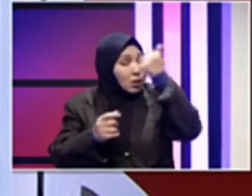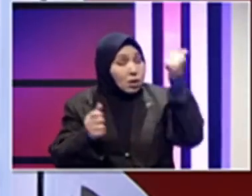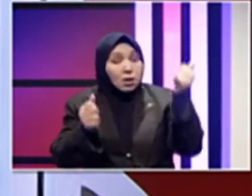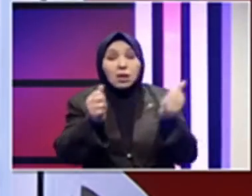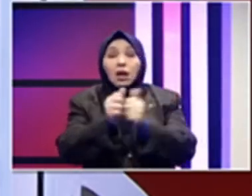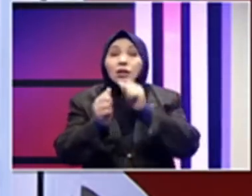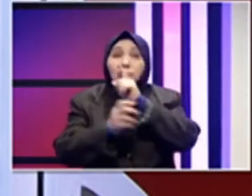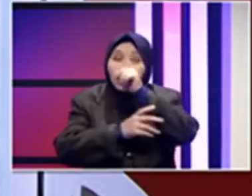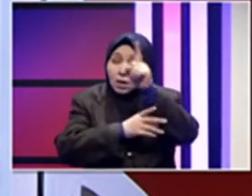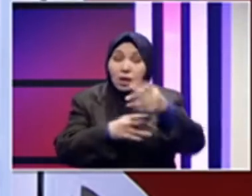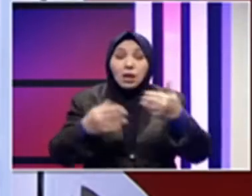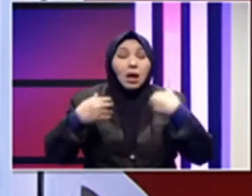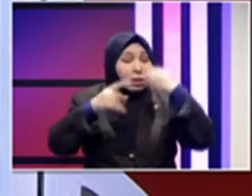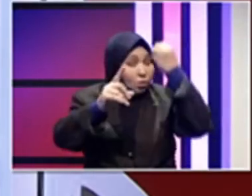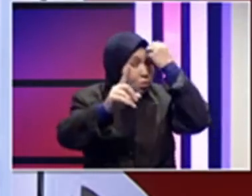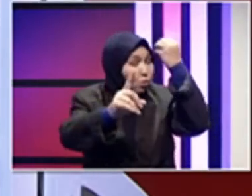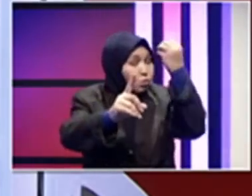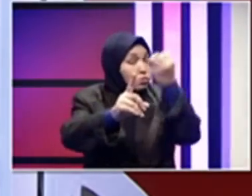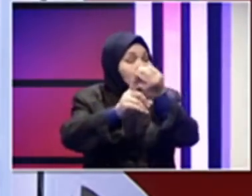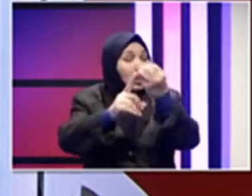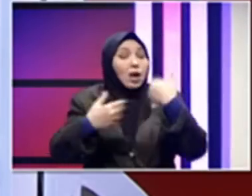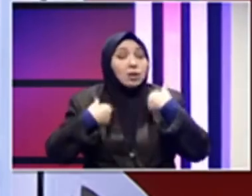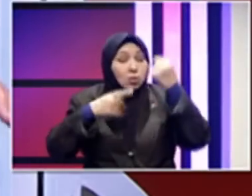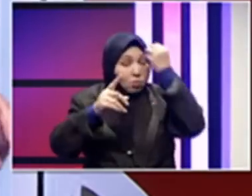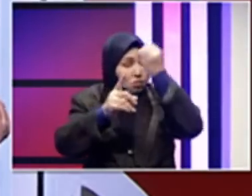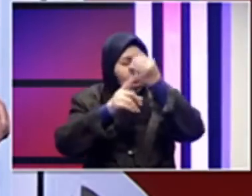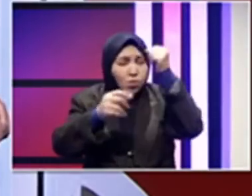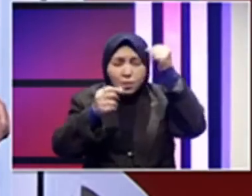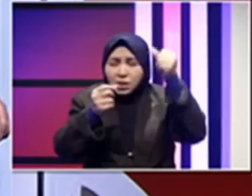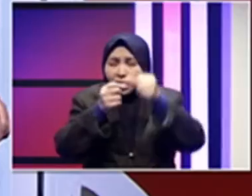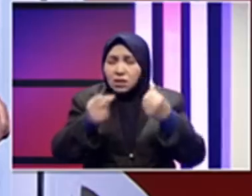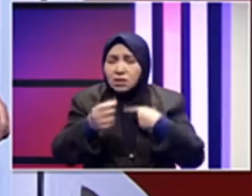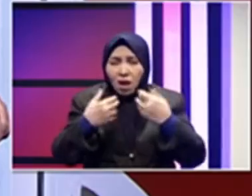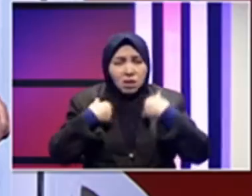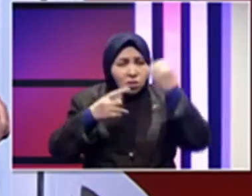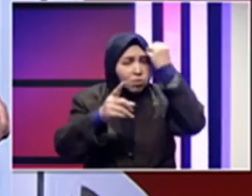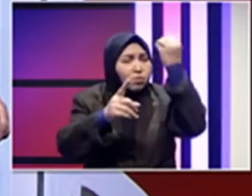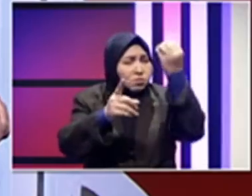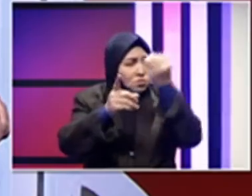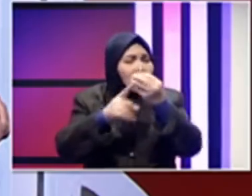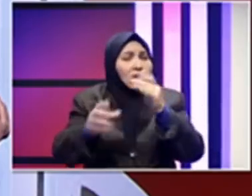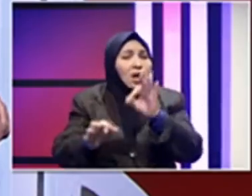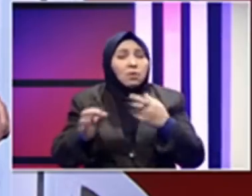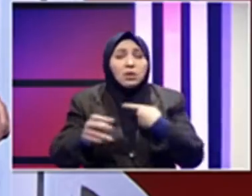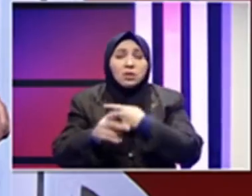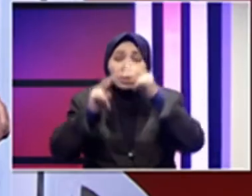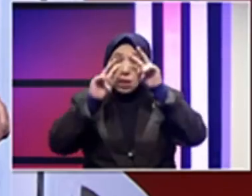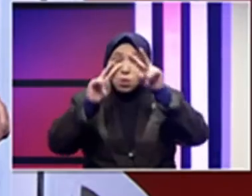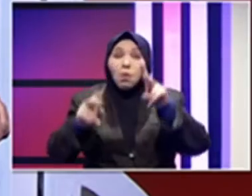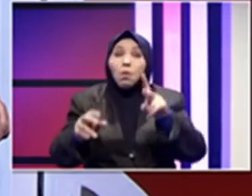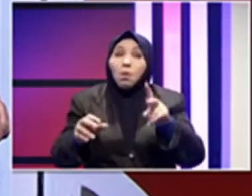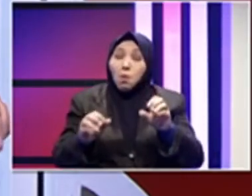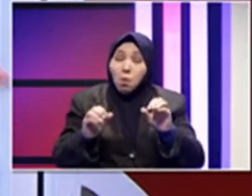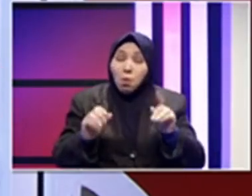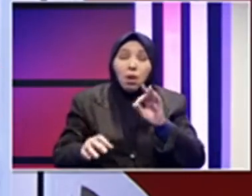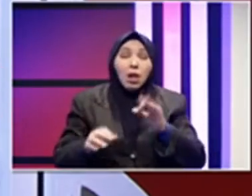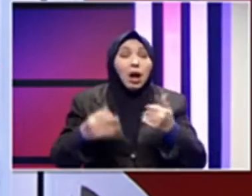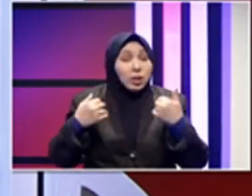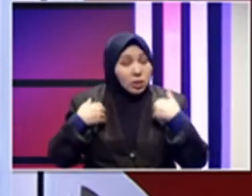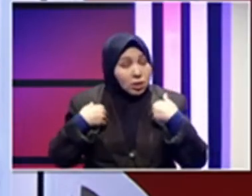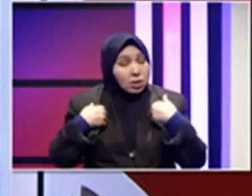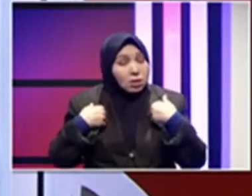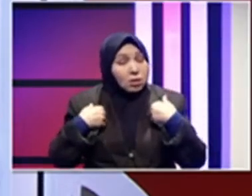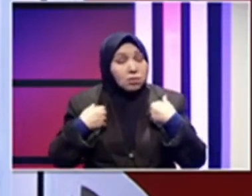kebenaran, ada tujuan. Tujuan untuk mengingatkan kita ni ada tujuan, Ustaz, ya. Bila kita tengok kepada, oh,